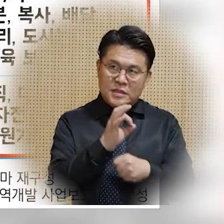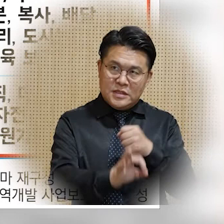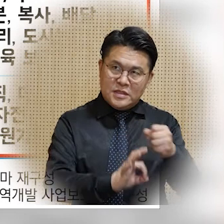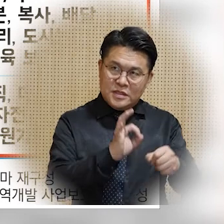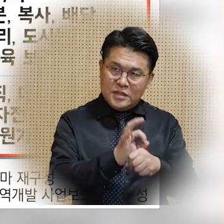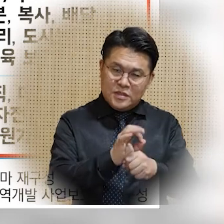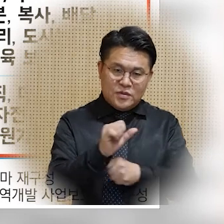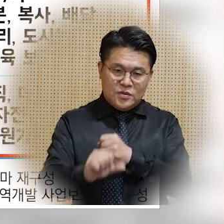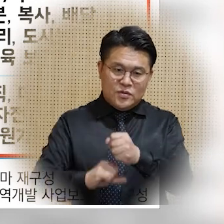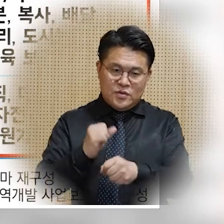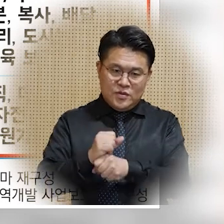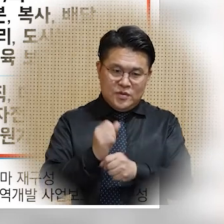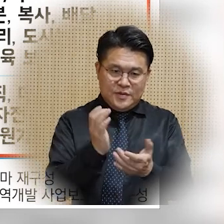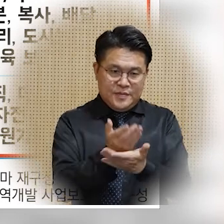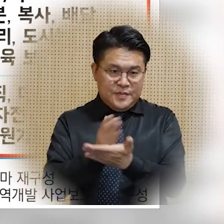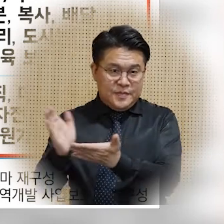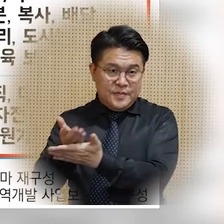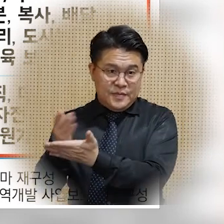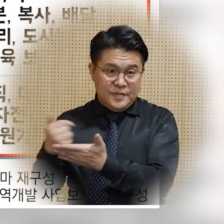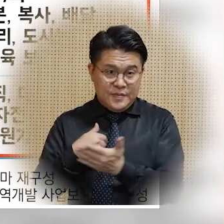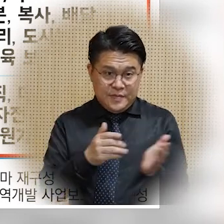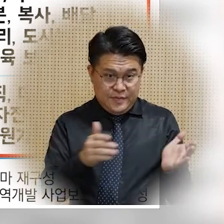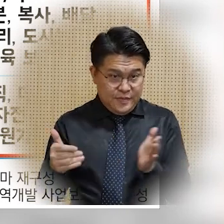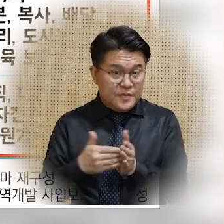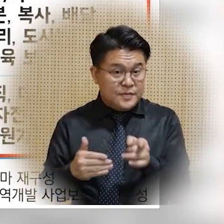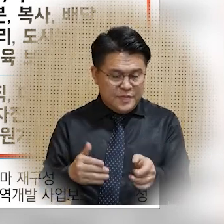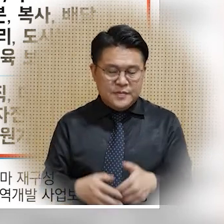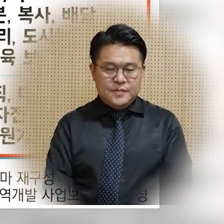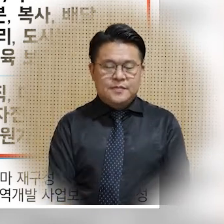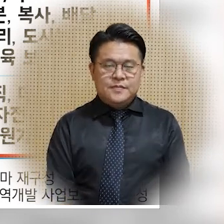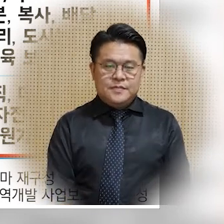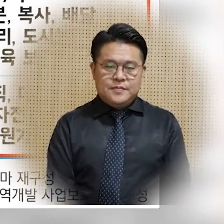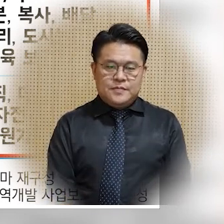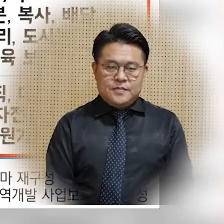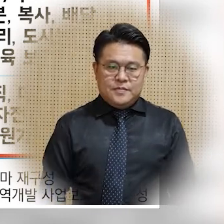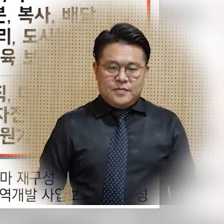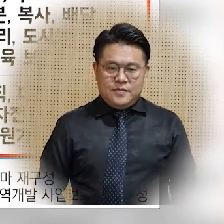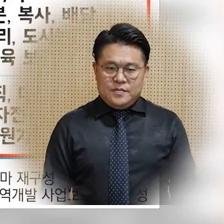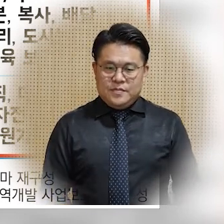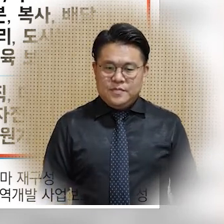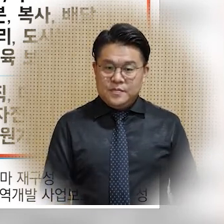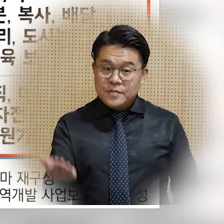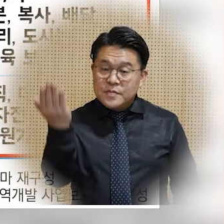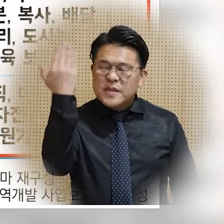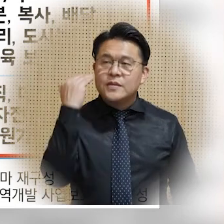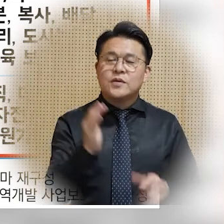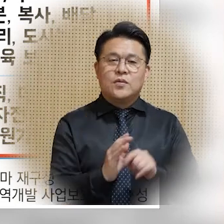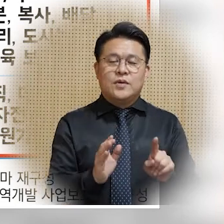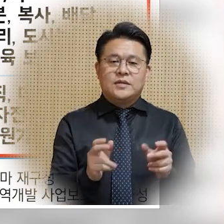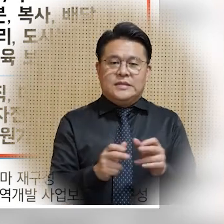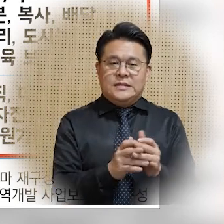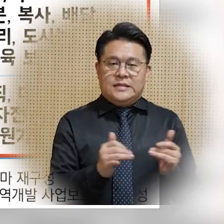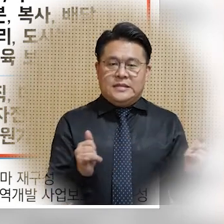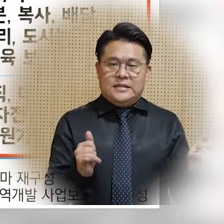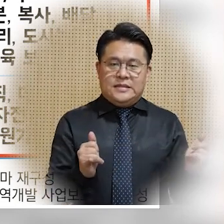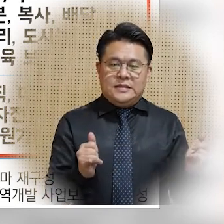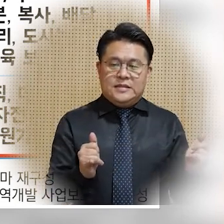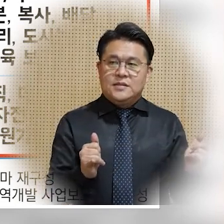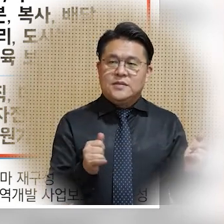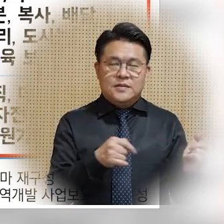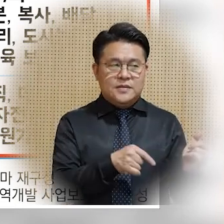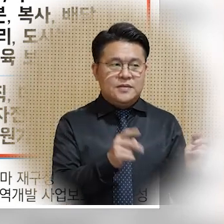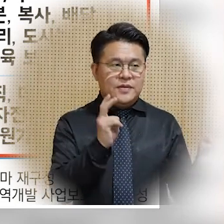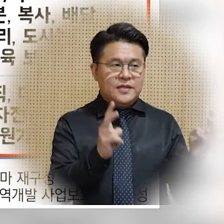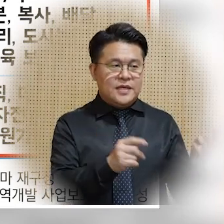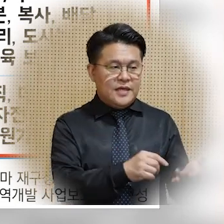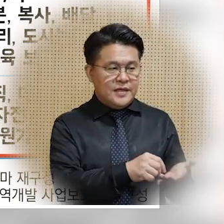일단 연도별로 좀 10년 단위, 5년 단위를 끊어서 이제 제가 자료를 정리해 놨는데 일단은